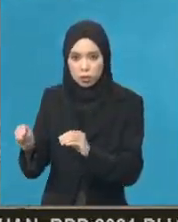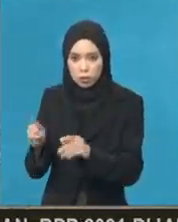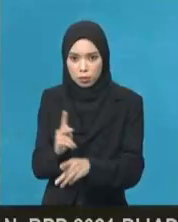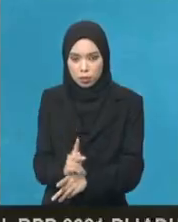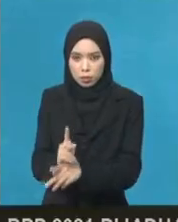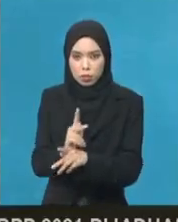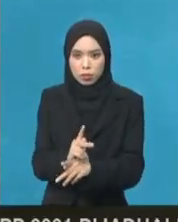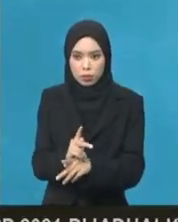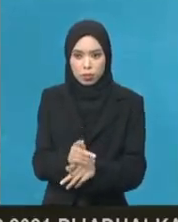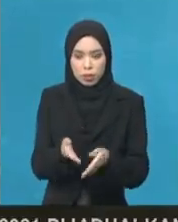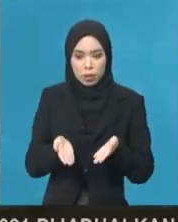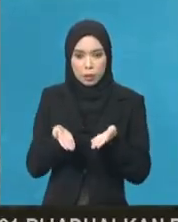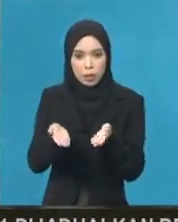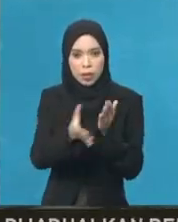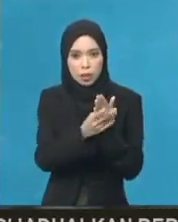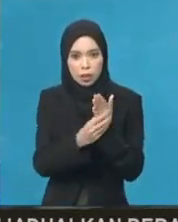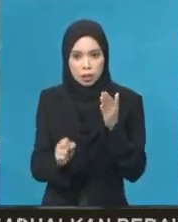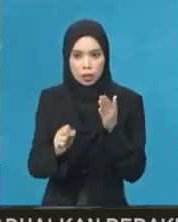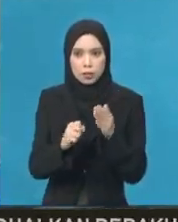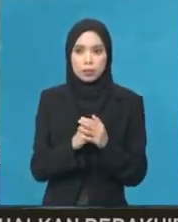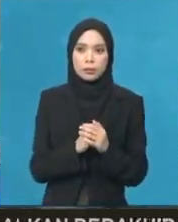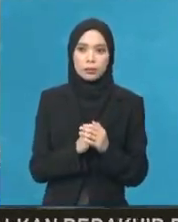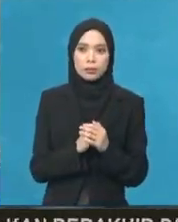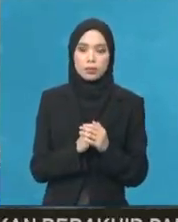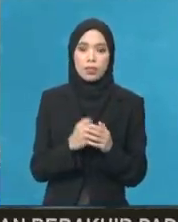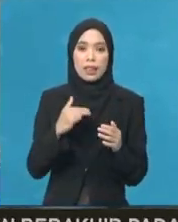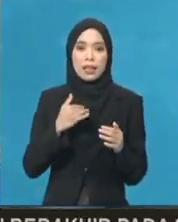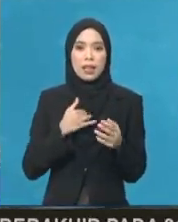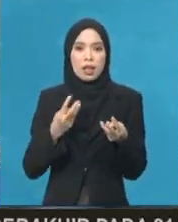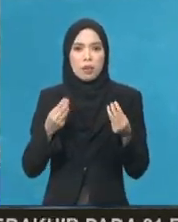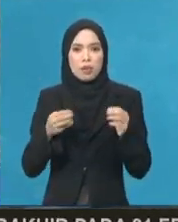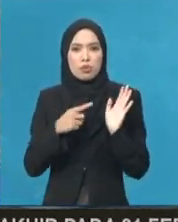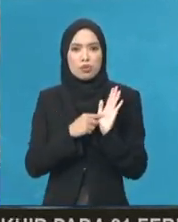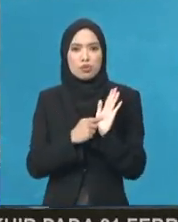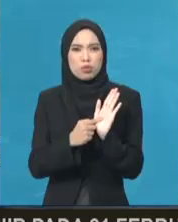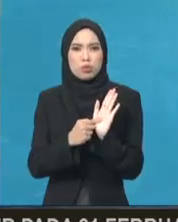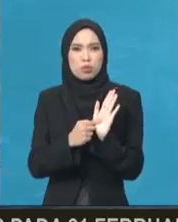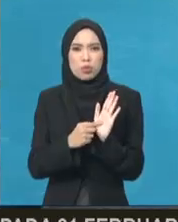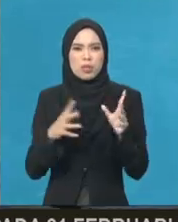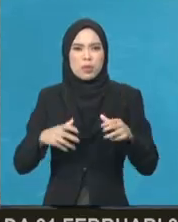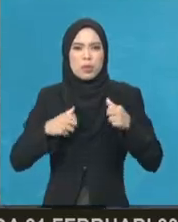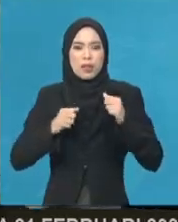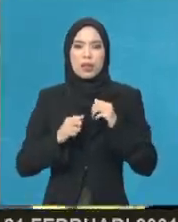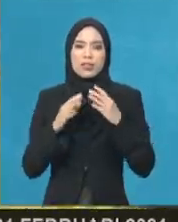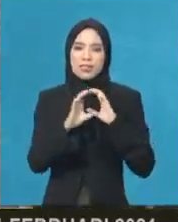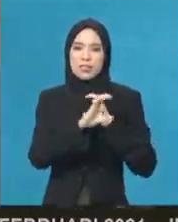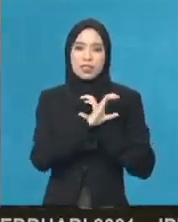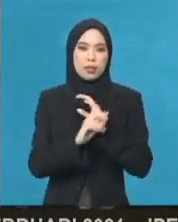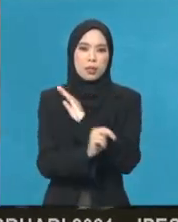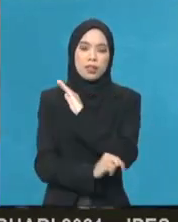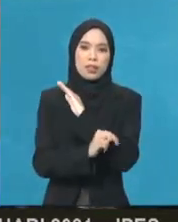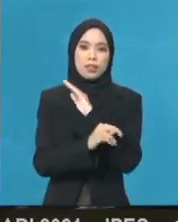diberikan kemahiran Saya mau menunjukkan Semangat cinta kepada negara